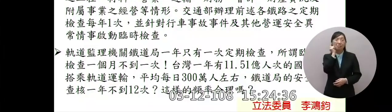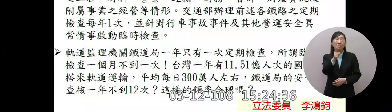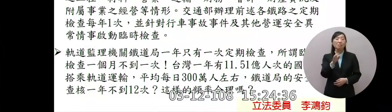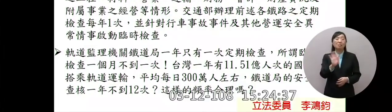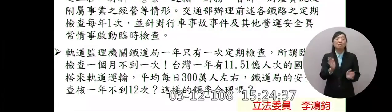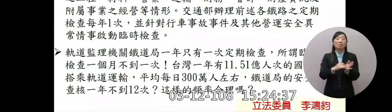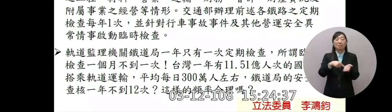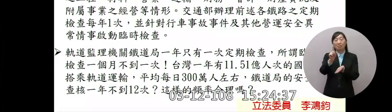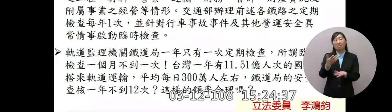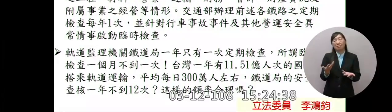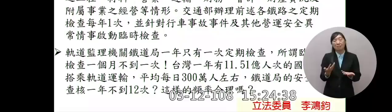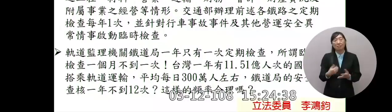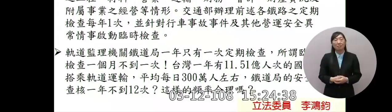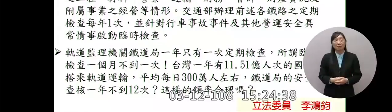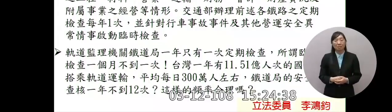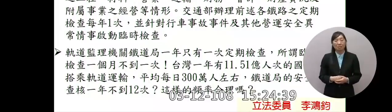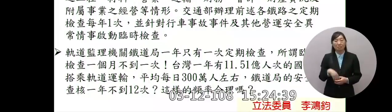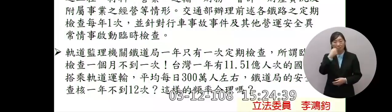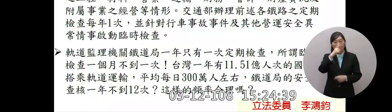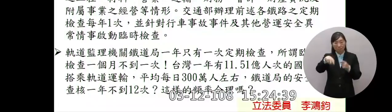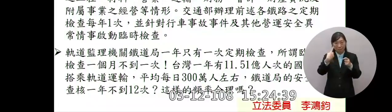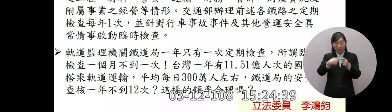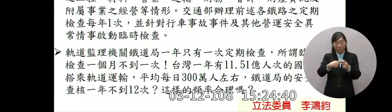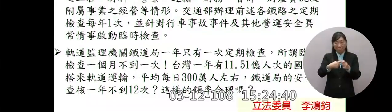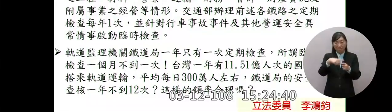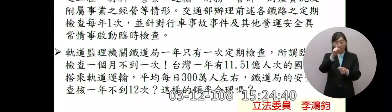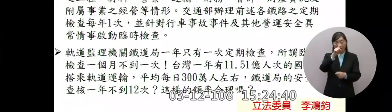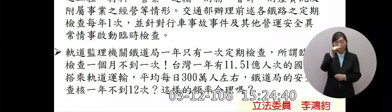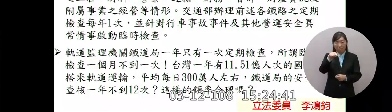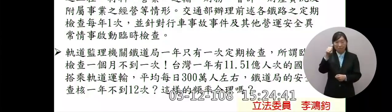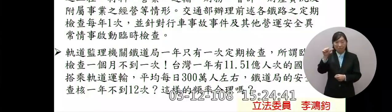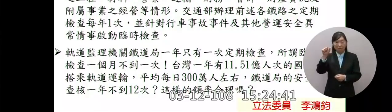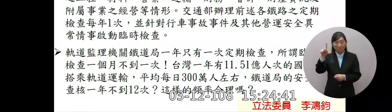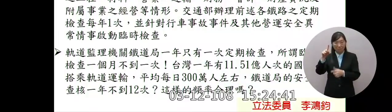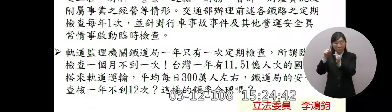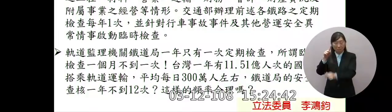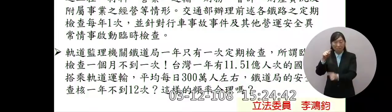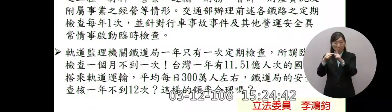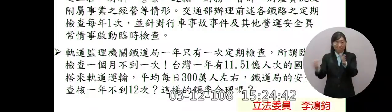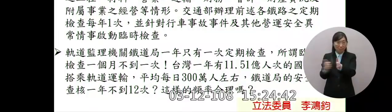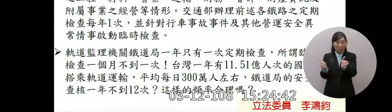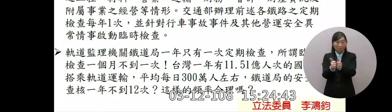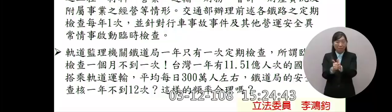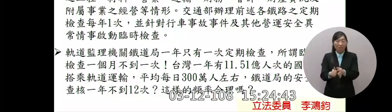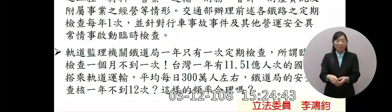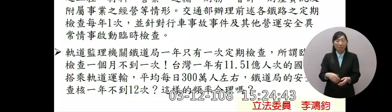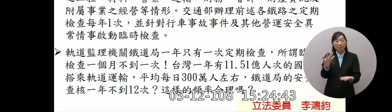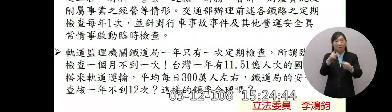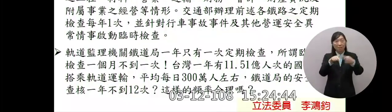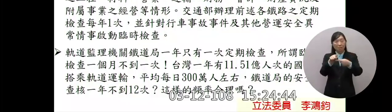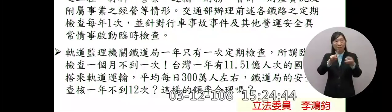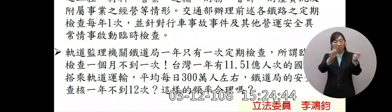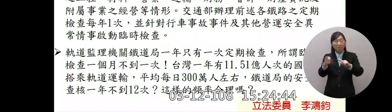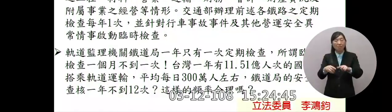次，我们台湾一年有11.5亿人次的轨道运输，平均每天有将